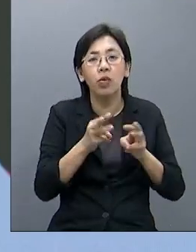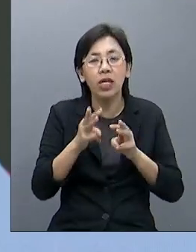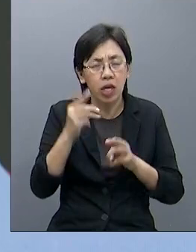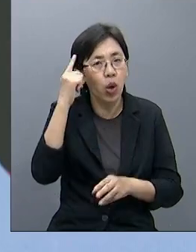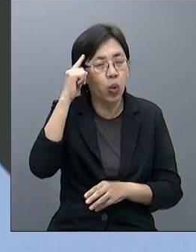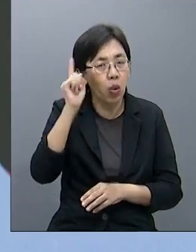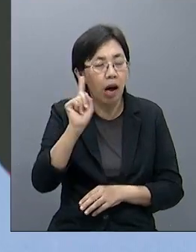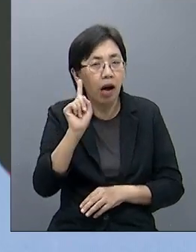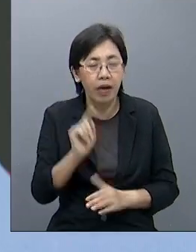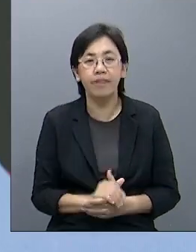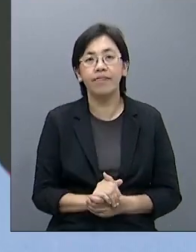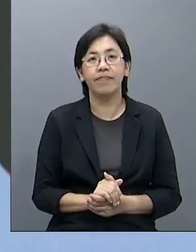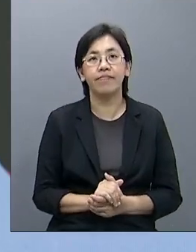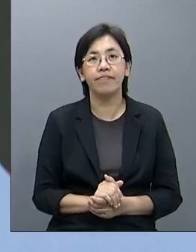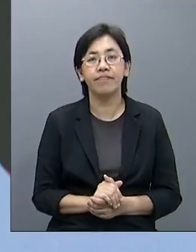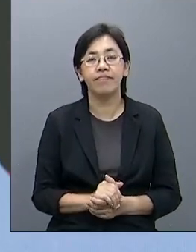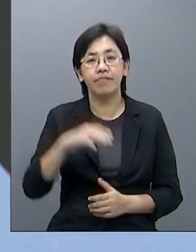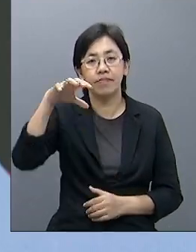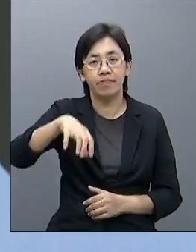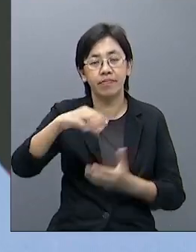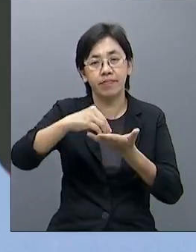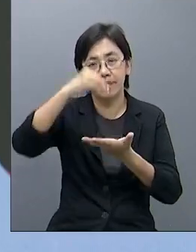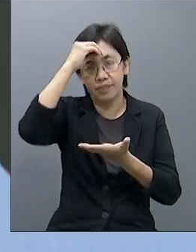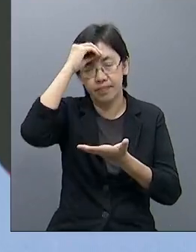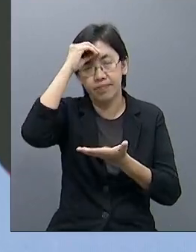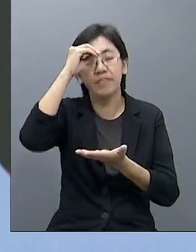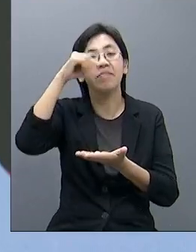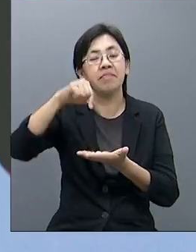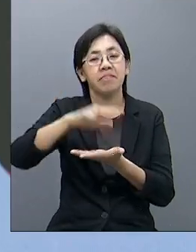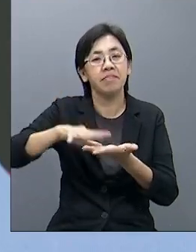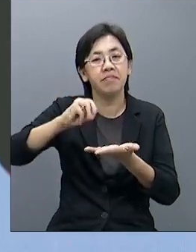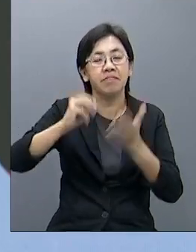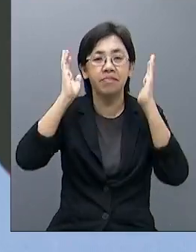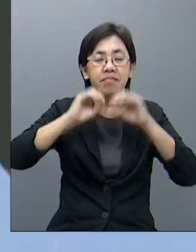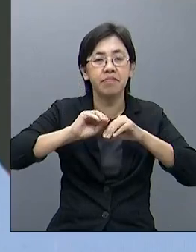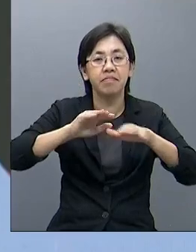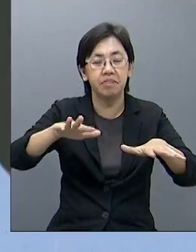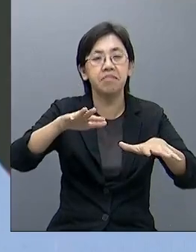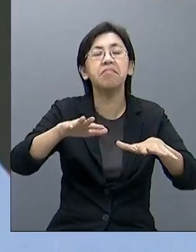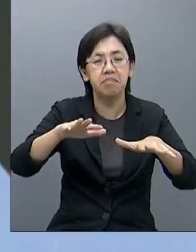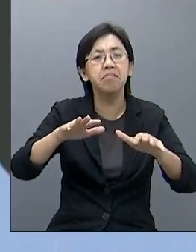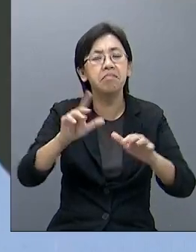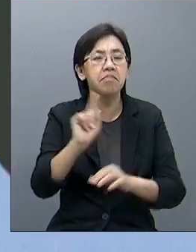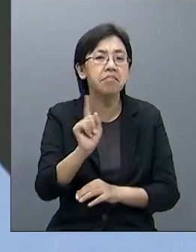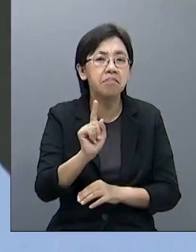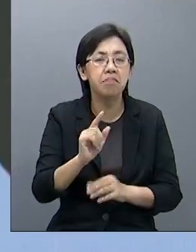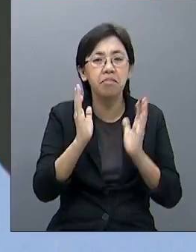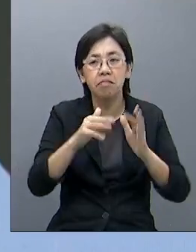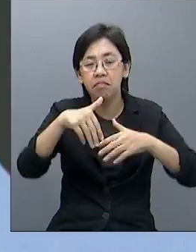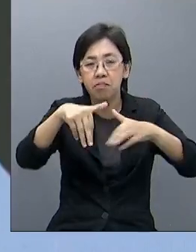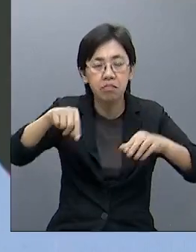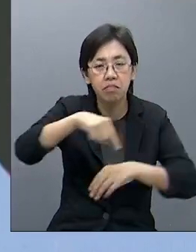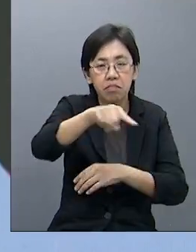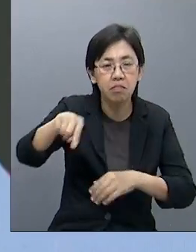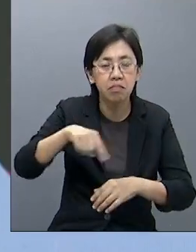นะคะและต้องบอกถึงที่หนึ่ที่เป็สถาหาณการศựสาที่เขารนิรงเรื่องนี้ แลวกมีอทธพลมากสามารถส้างแงระเพิ่มในสัก